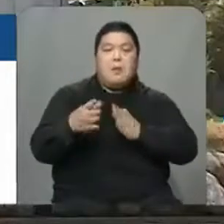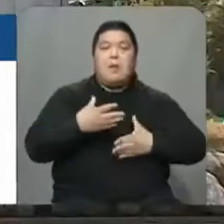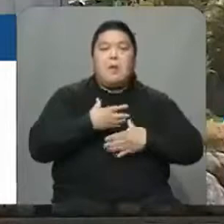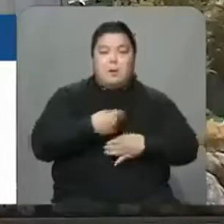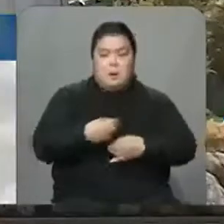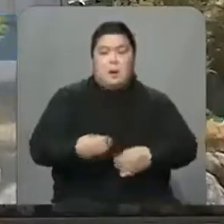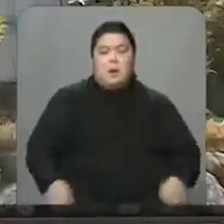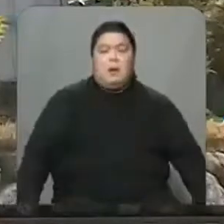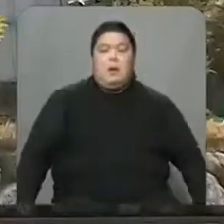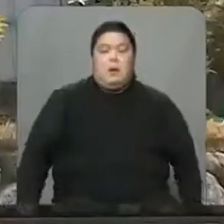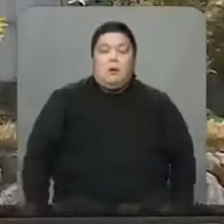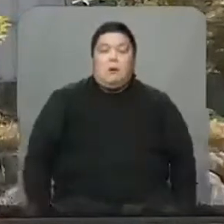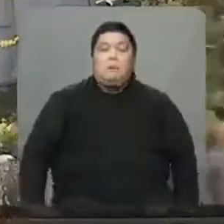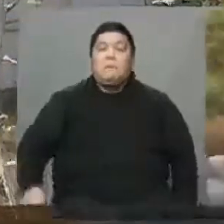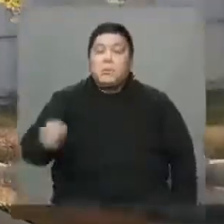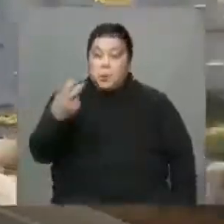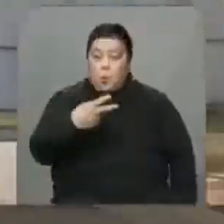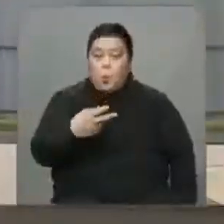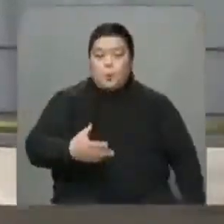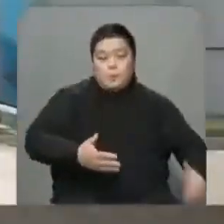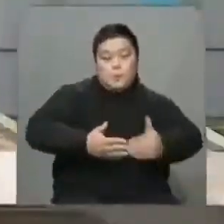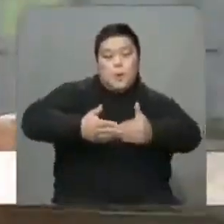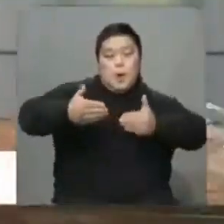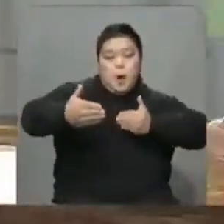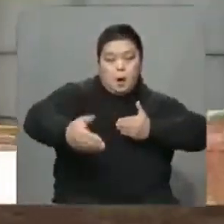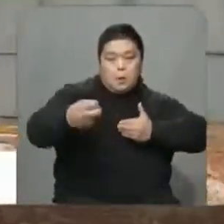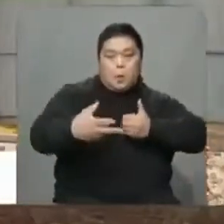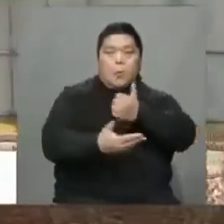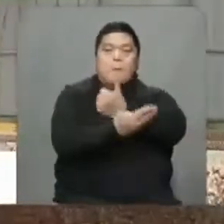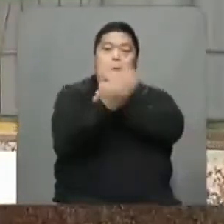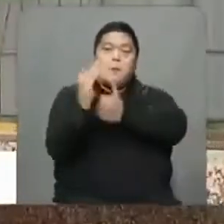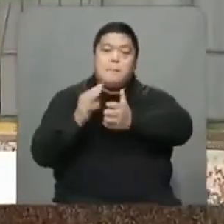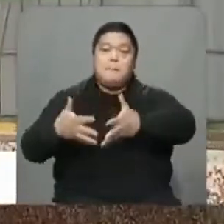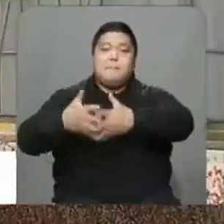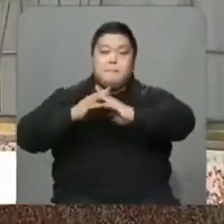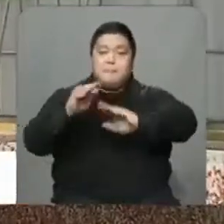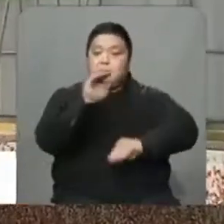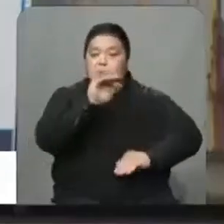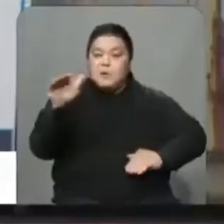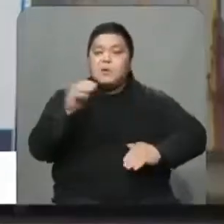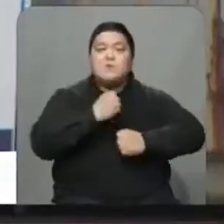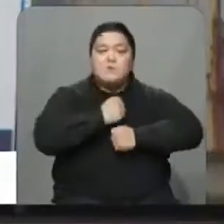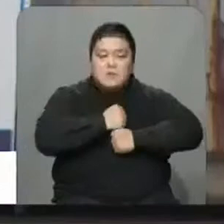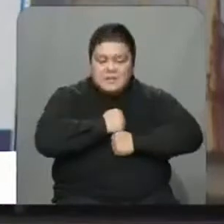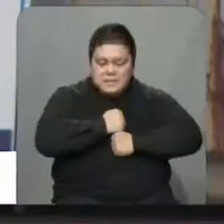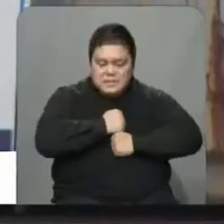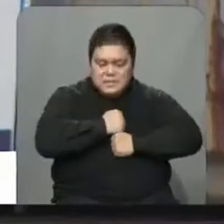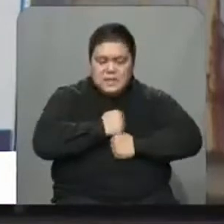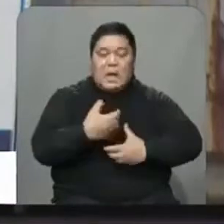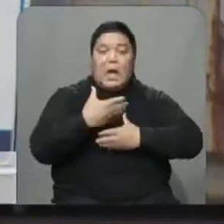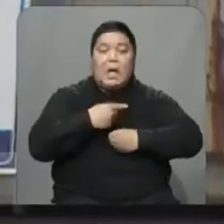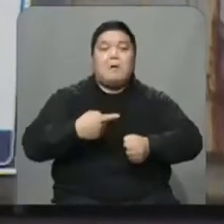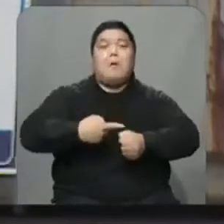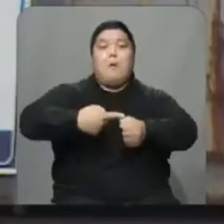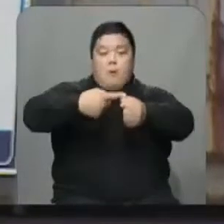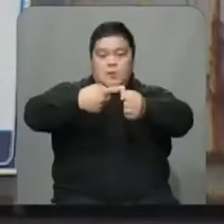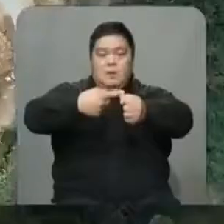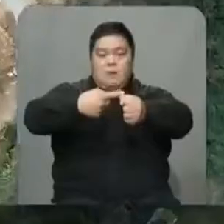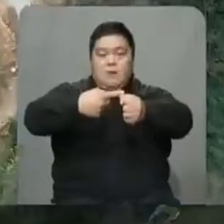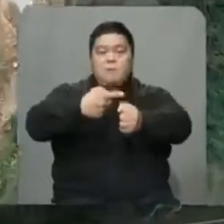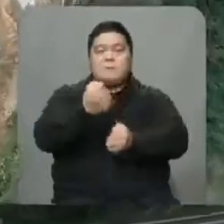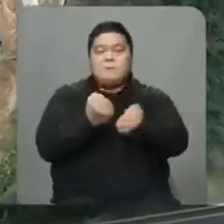안전하다. 또 안전거리와 방호벽 등 수소시설 기준을 준수해 안전성을 최우선으로 한다는 것을